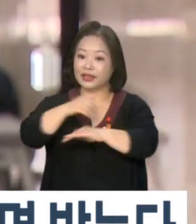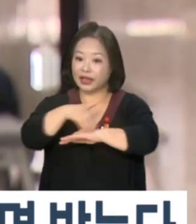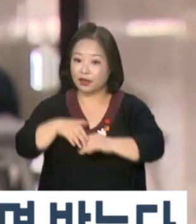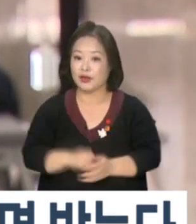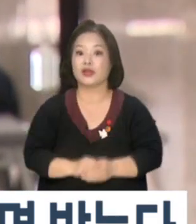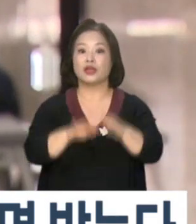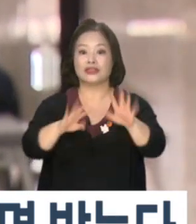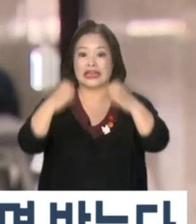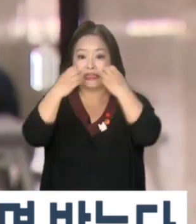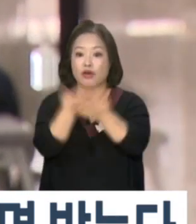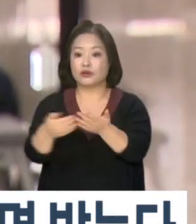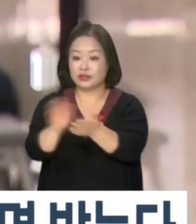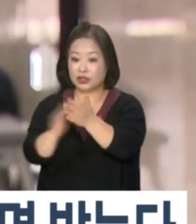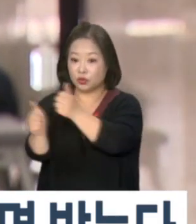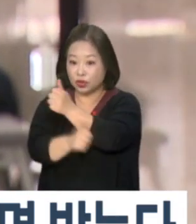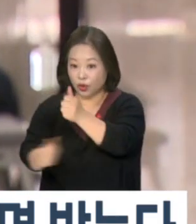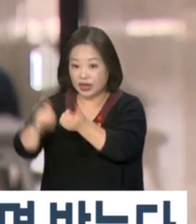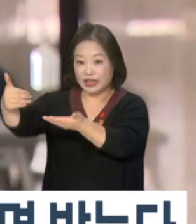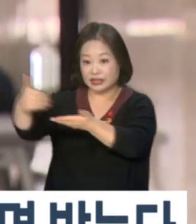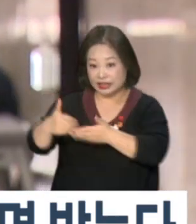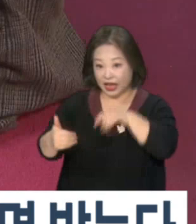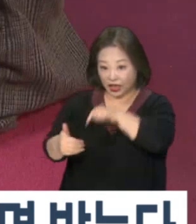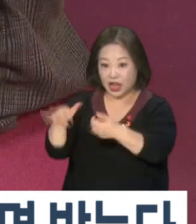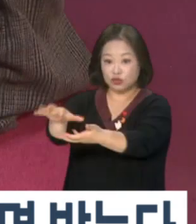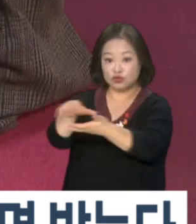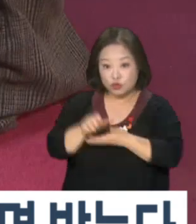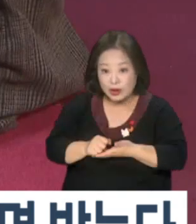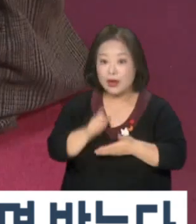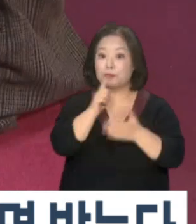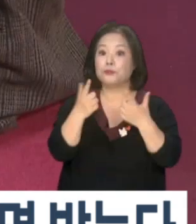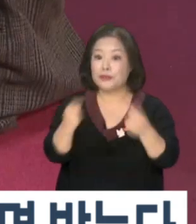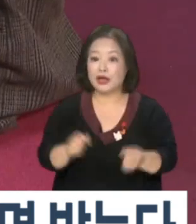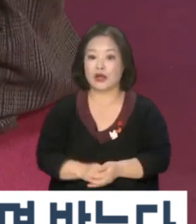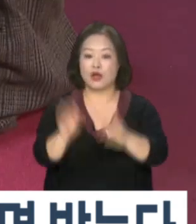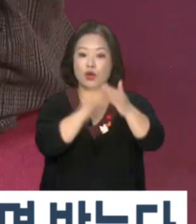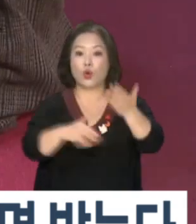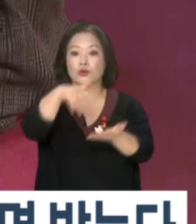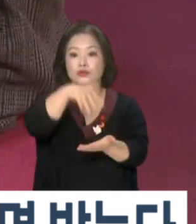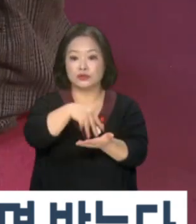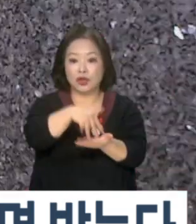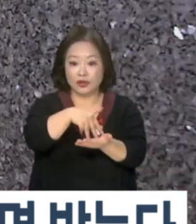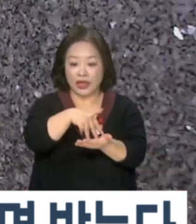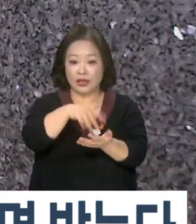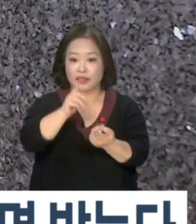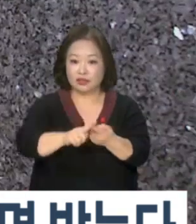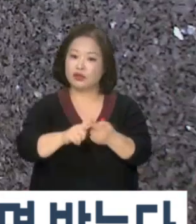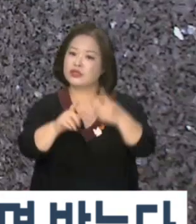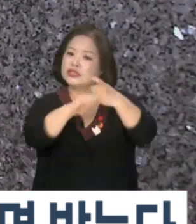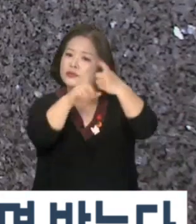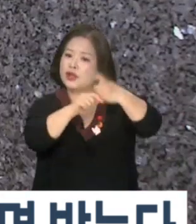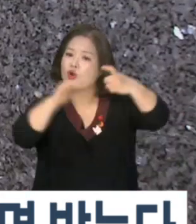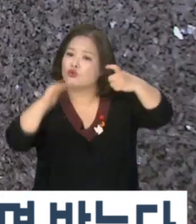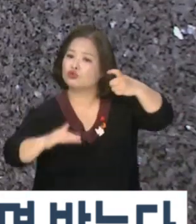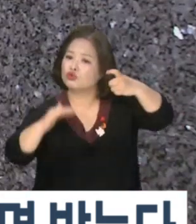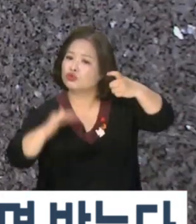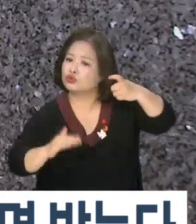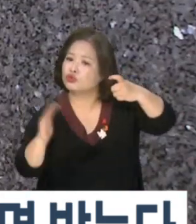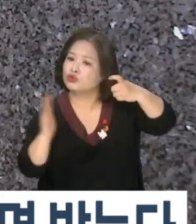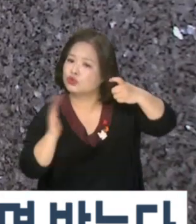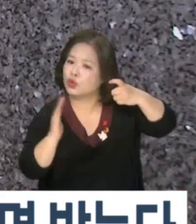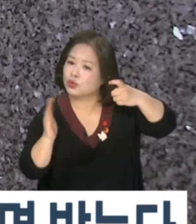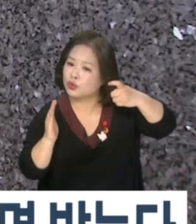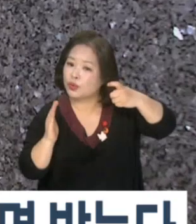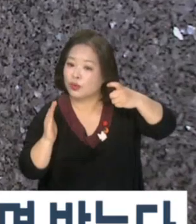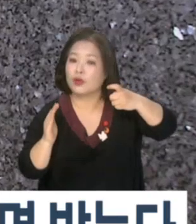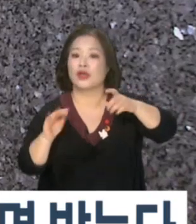혁신이 말의 부흥해 결정한 것이라고 말했습니다 공천관리 위원회에 대해선 12월 중순 부 말사에 출범할